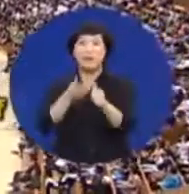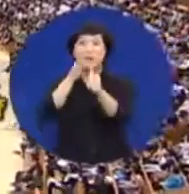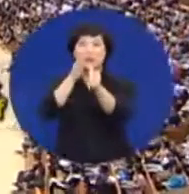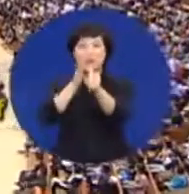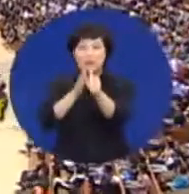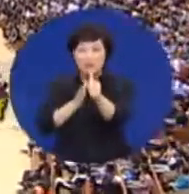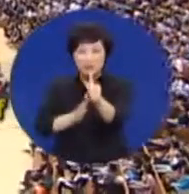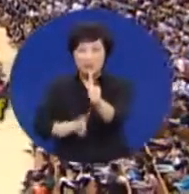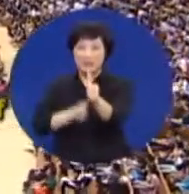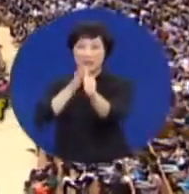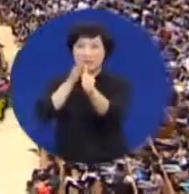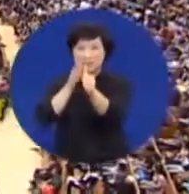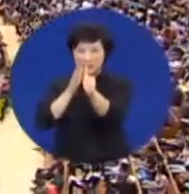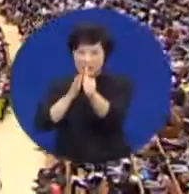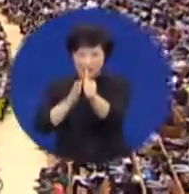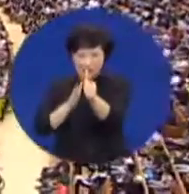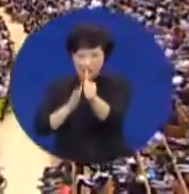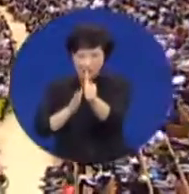힘써서